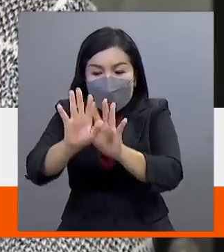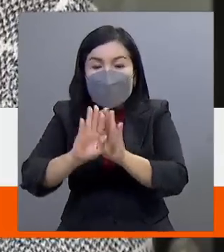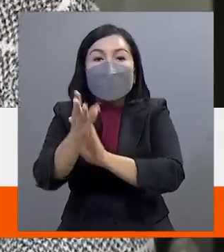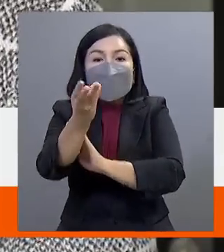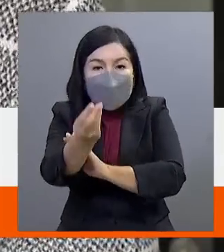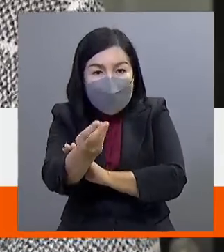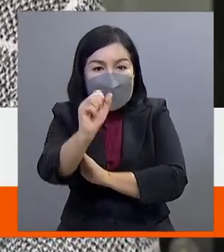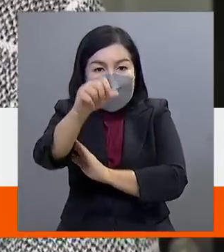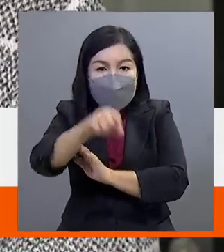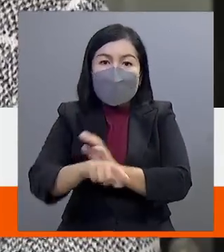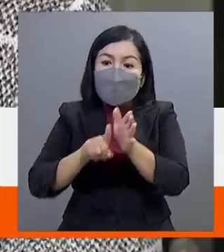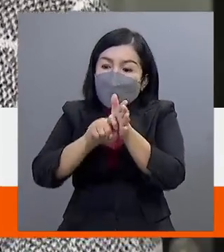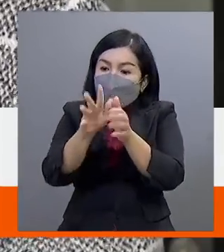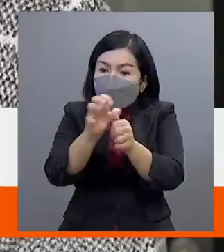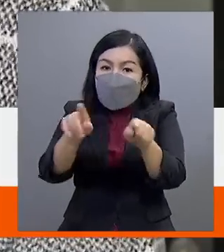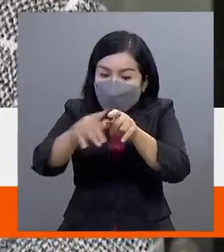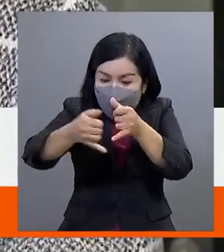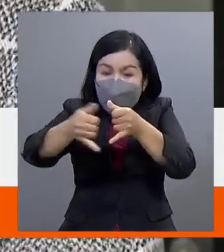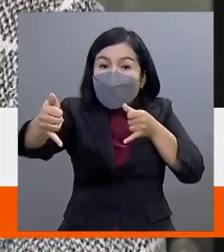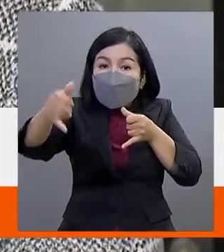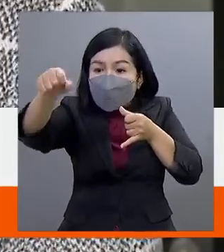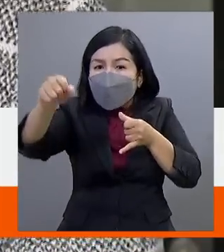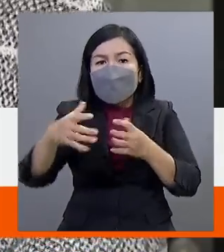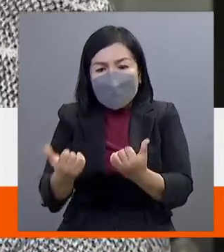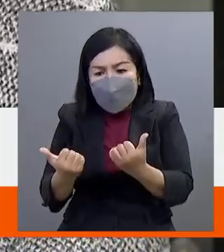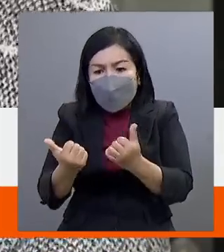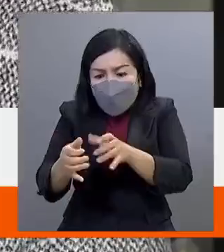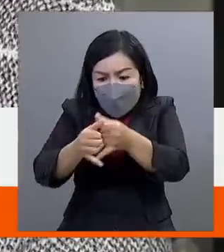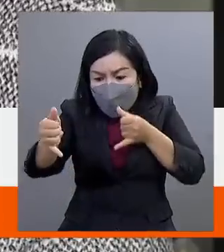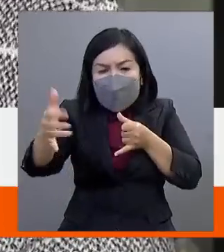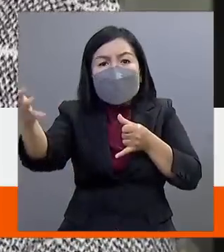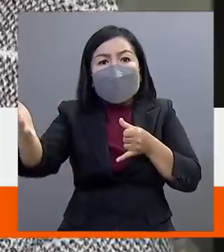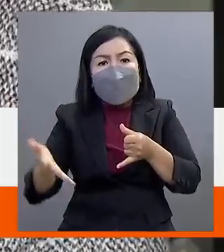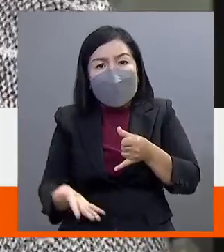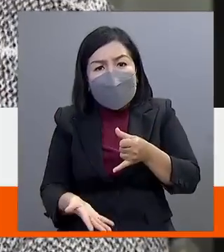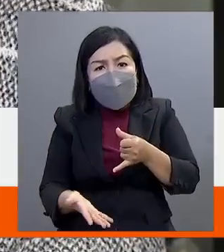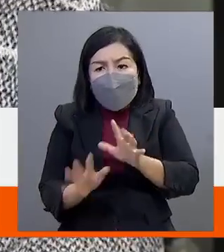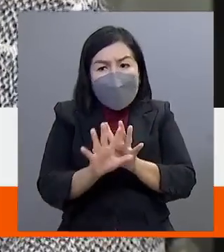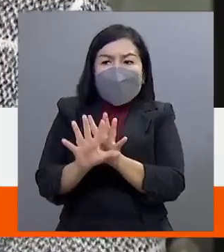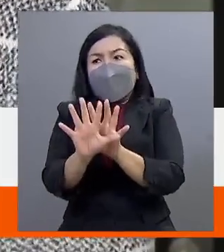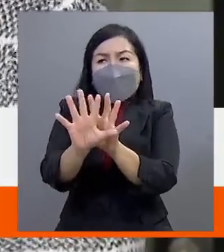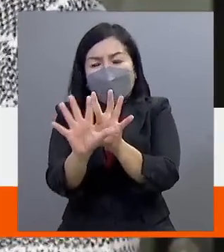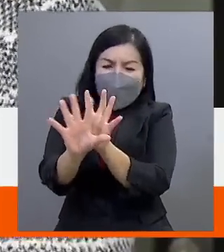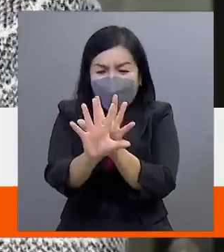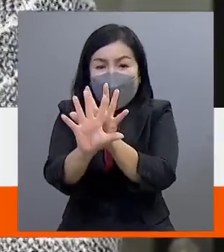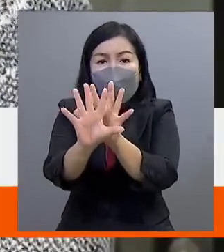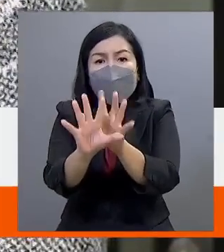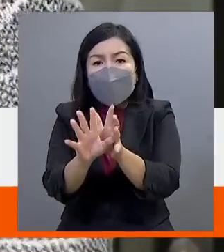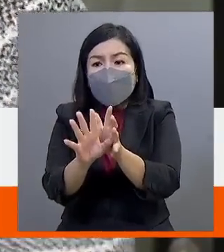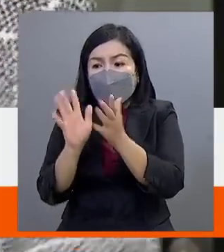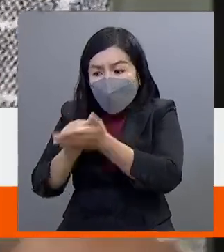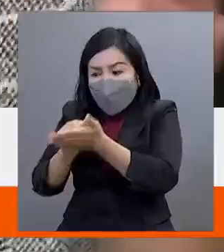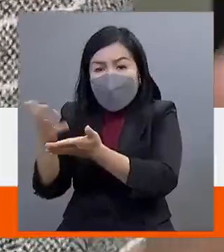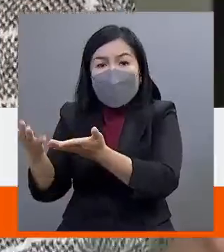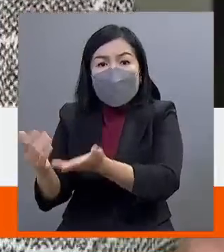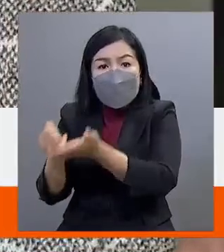ดเขายังมีให้เว้นระยะห่างแล้วอย่างนี้ไม่มีการเว้นระยะห่างเลยพากันดันขึ้นมาขึ้นมาควรจะมีเจ้าหน้าที่อยู่ตั้งแต่ต้น